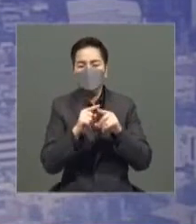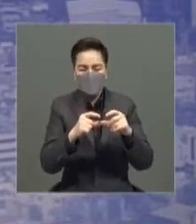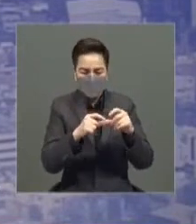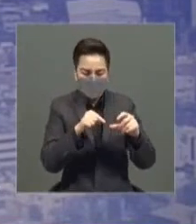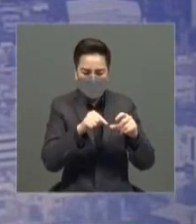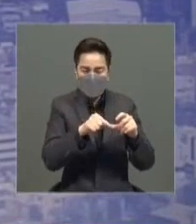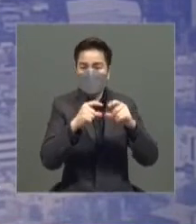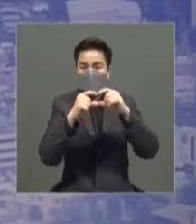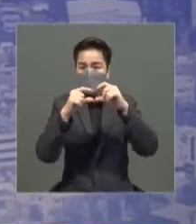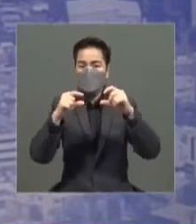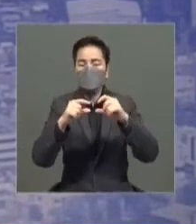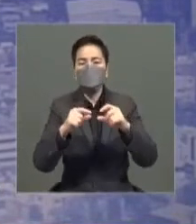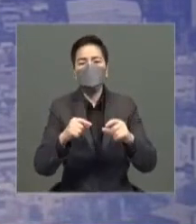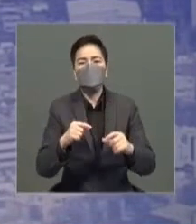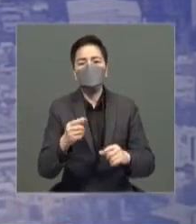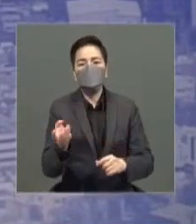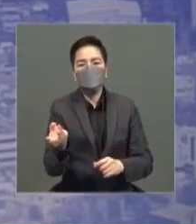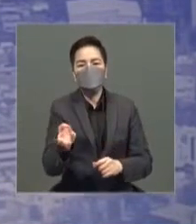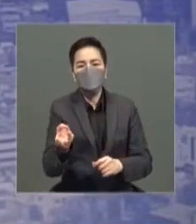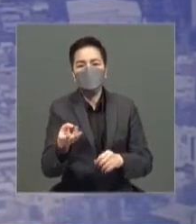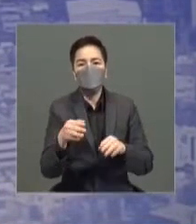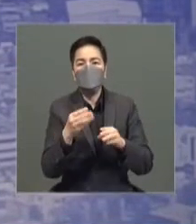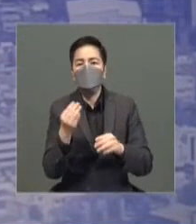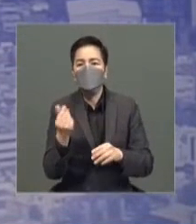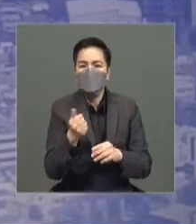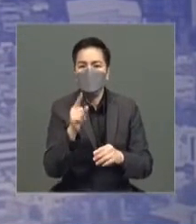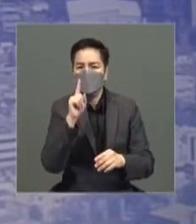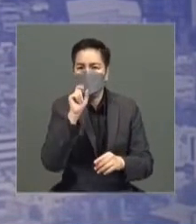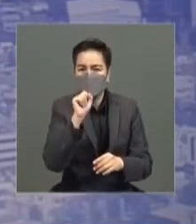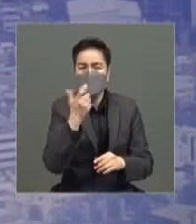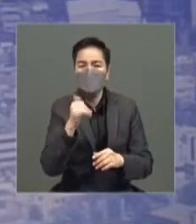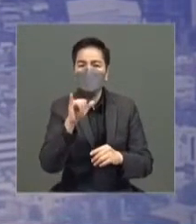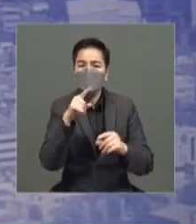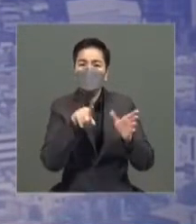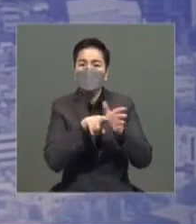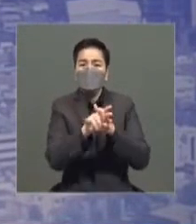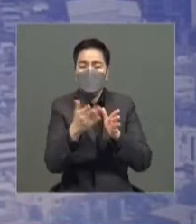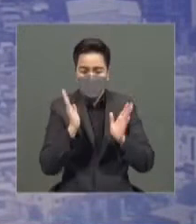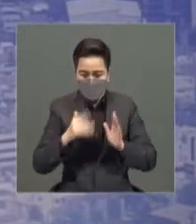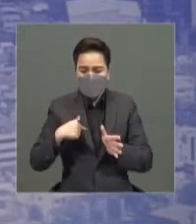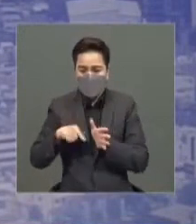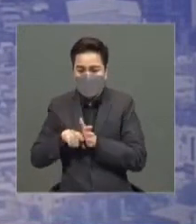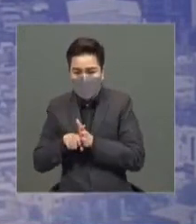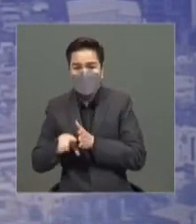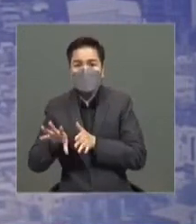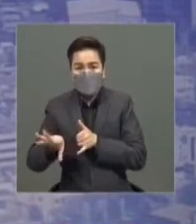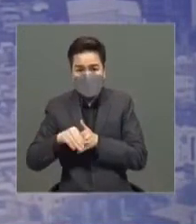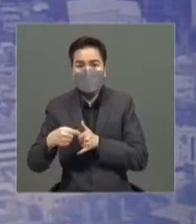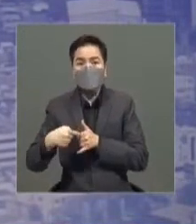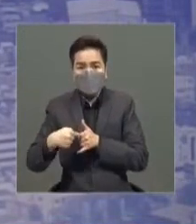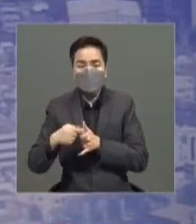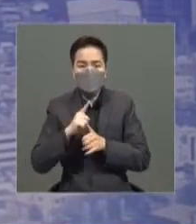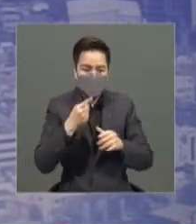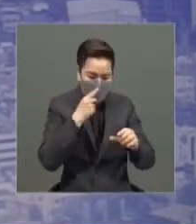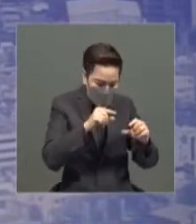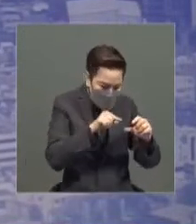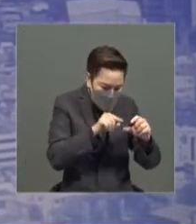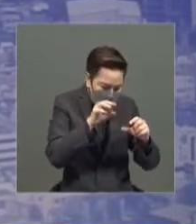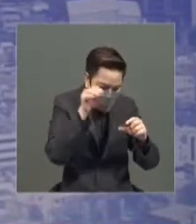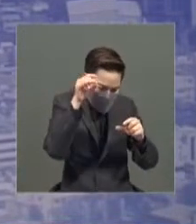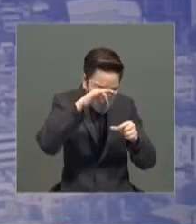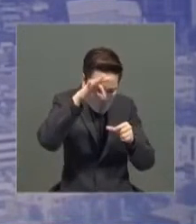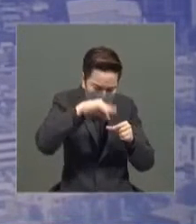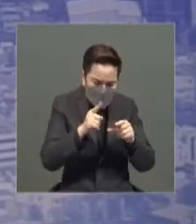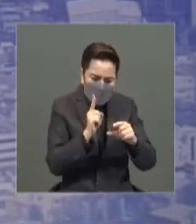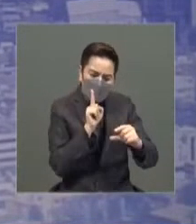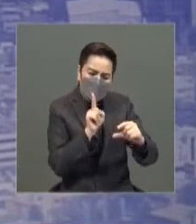การตรวจ rapid test ค่อนข้างต่ำค่ะหมายความว่าบางทีผลออกมาลบแต่คนคนนั้นอาจจะเป็นผู้ติดเชื้อแต่การติดต